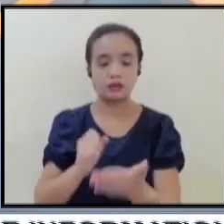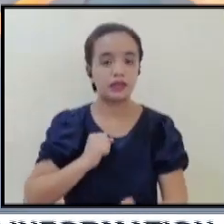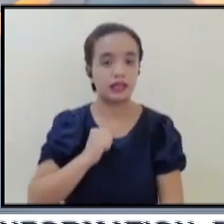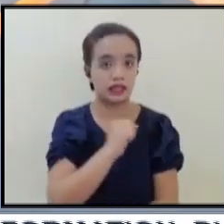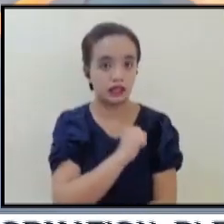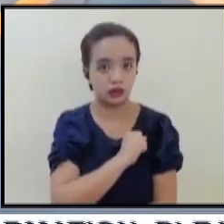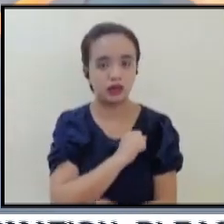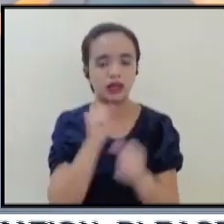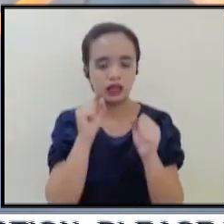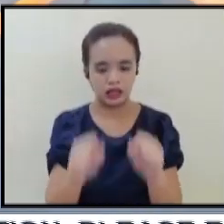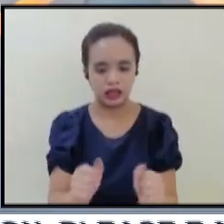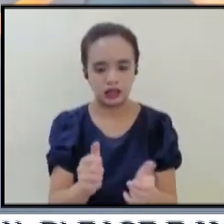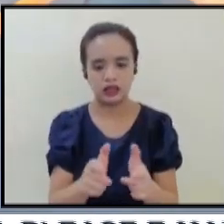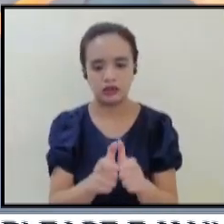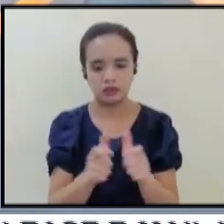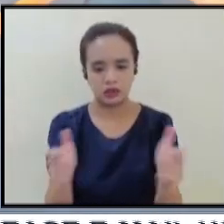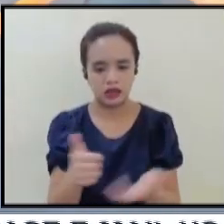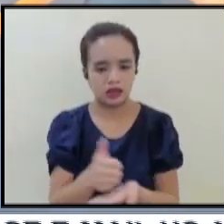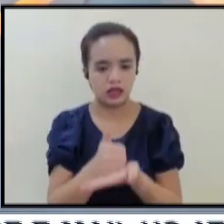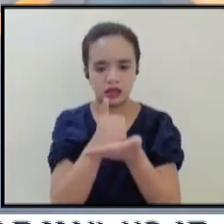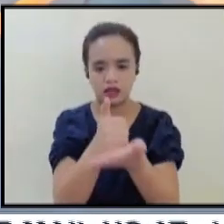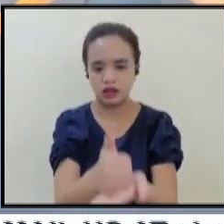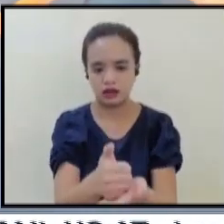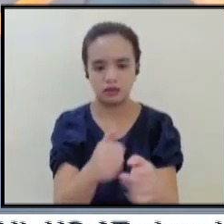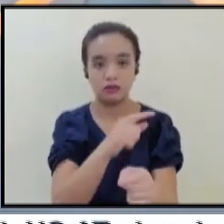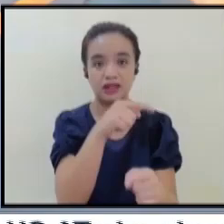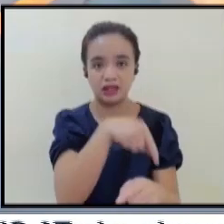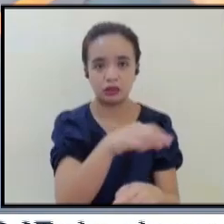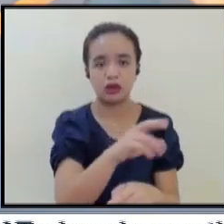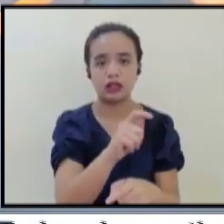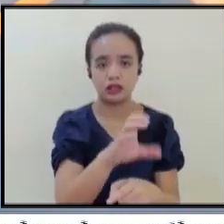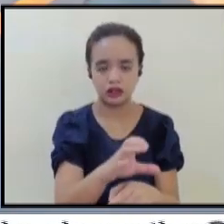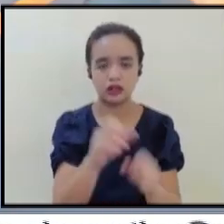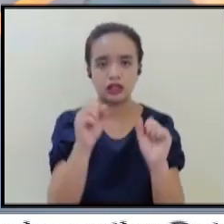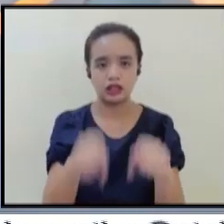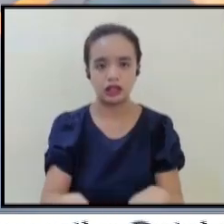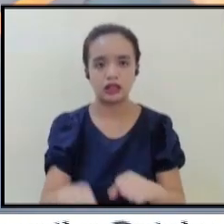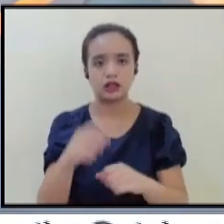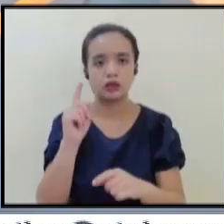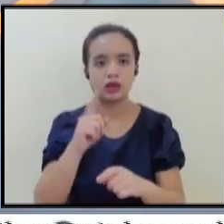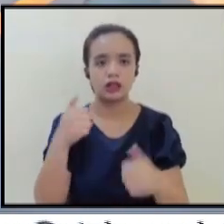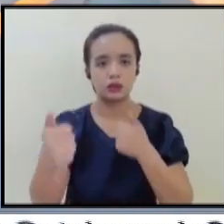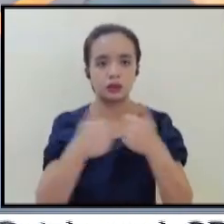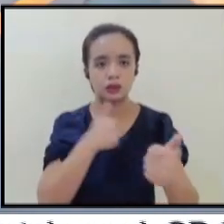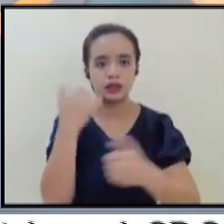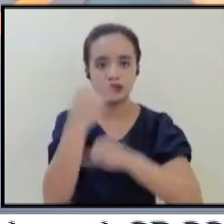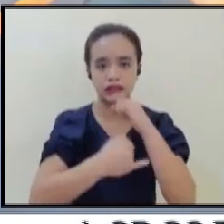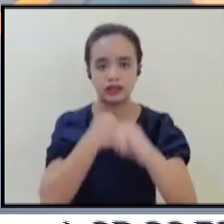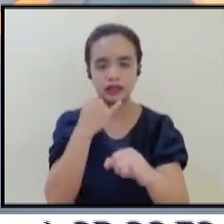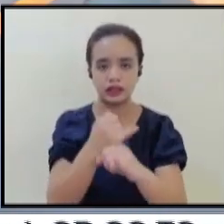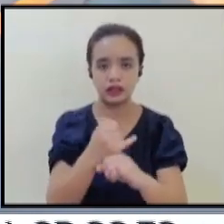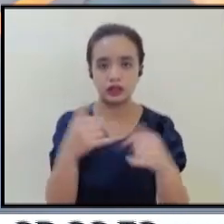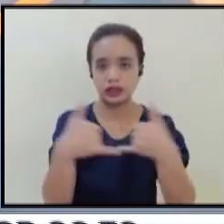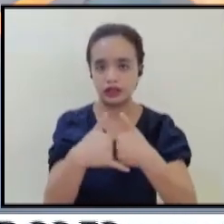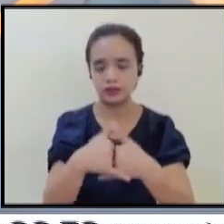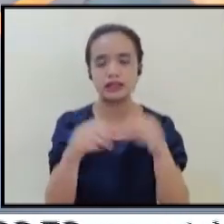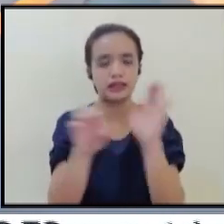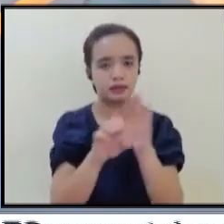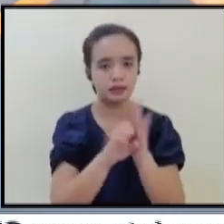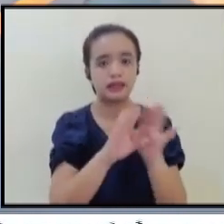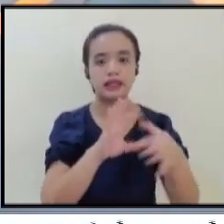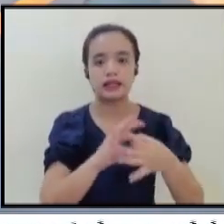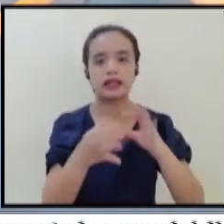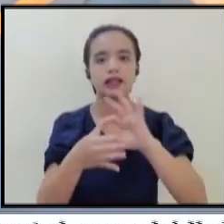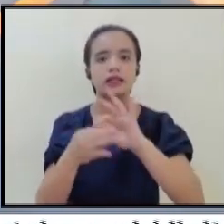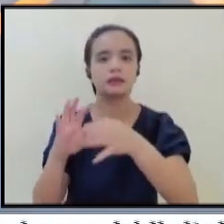paghasa sa mga atletang Pinoy na magiging pambato rin ng Pilipinas sa International Games gaya po ng Olympics. Si Daniel Manalasta sa report. Rise and